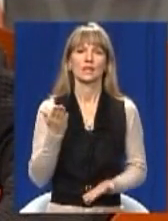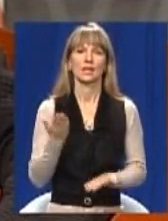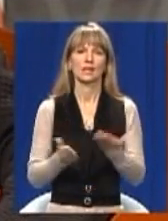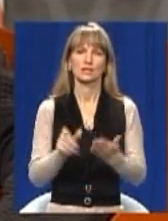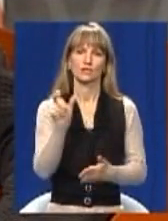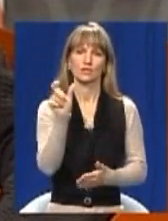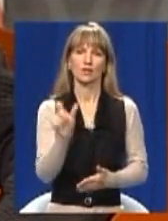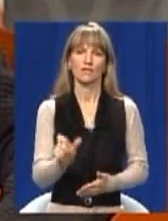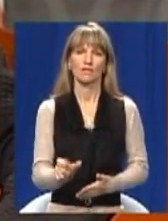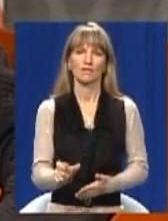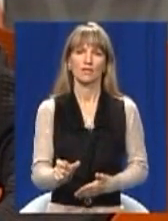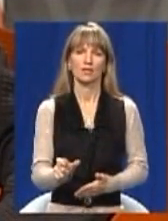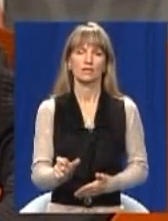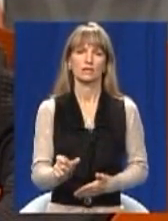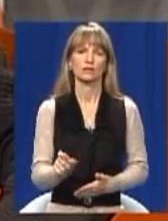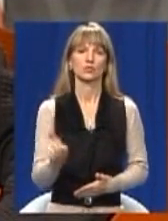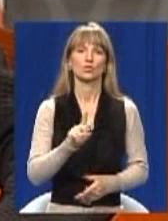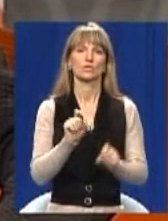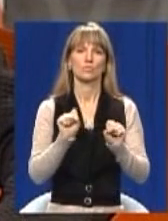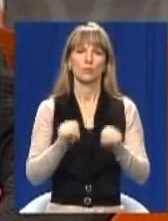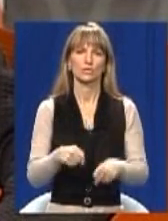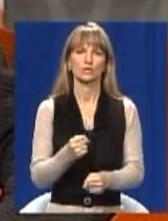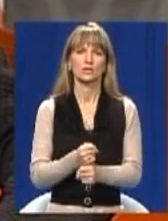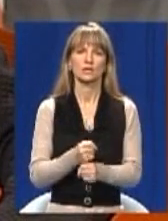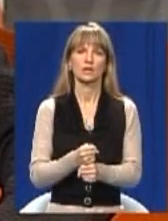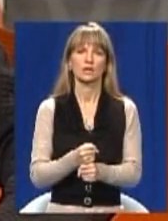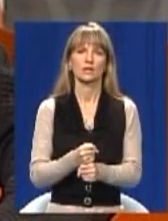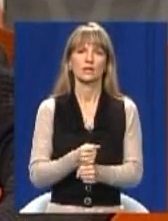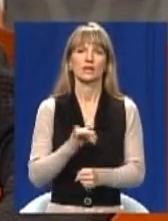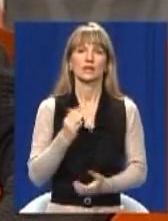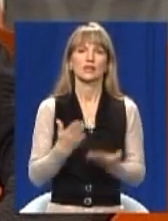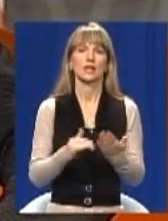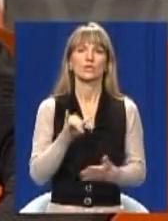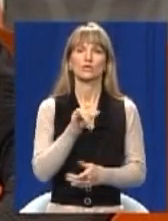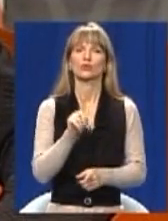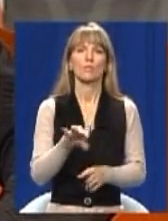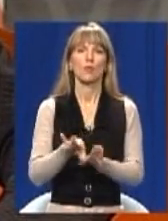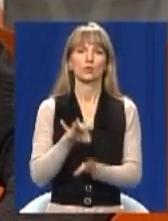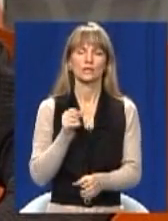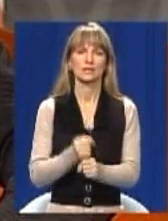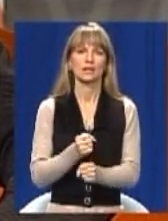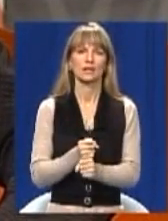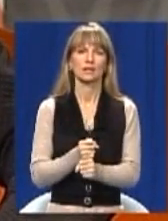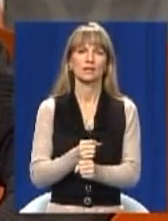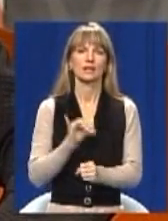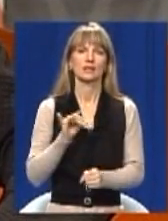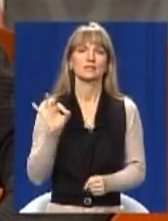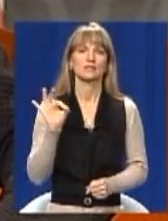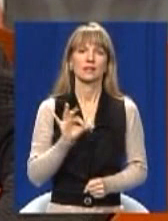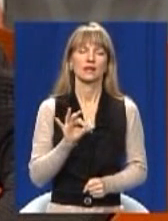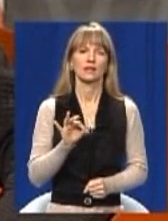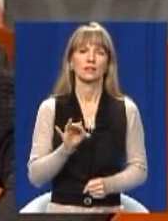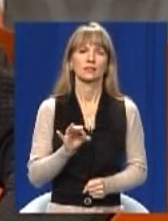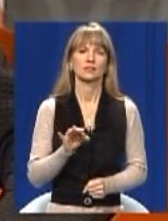якщо людина щось може зробити, і якщо у нього щось виходить зробити, и сразу на ходу он это